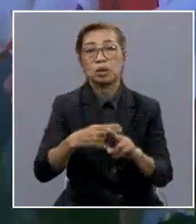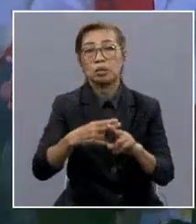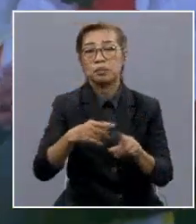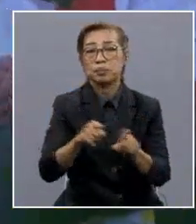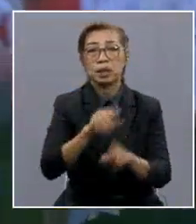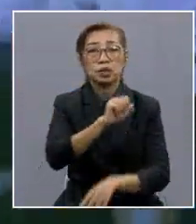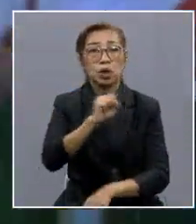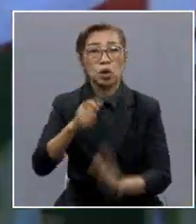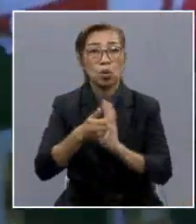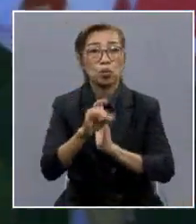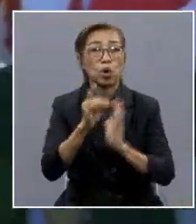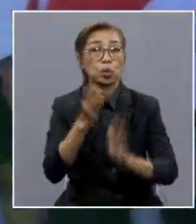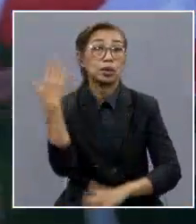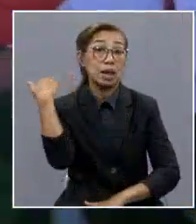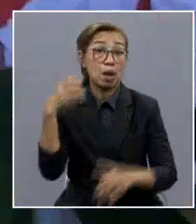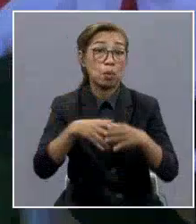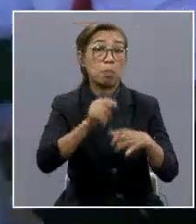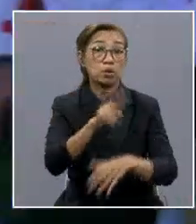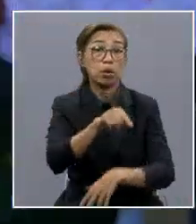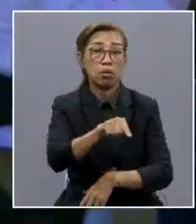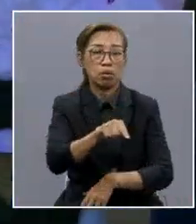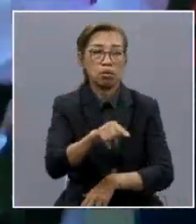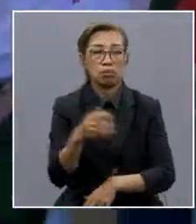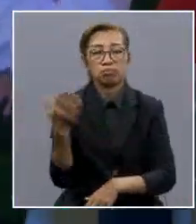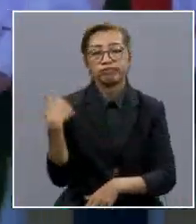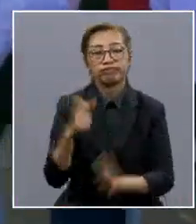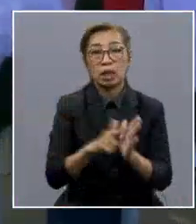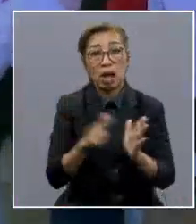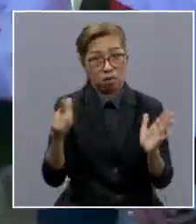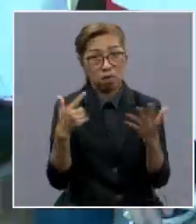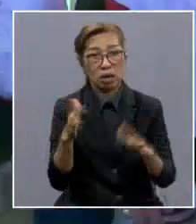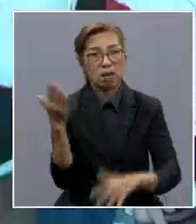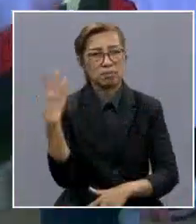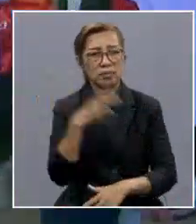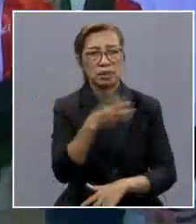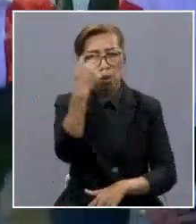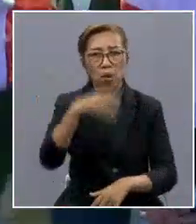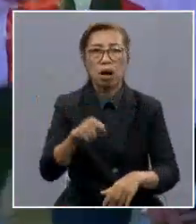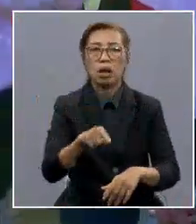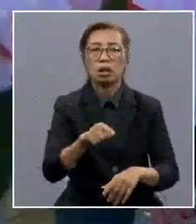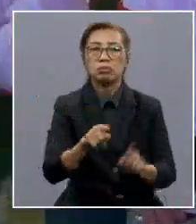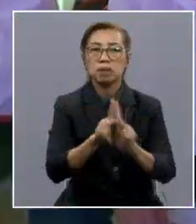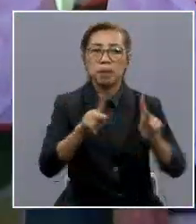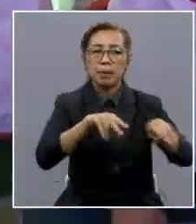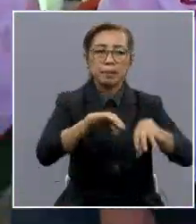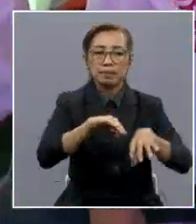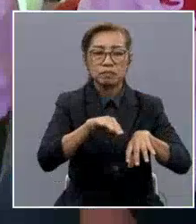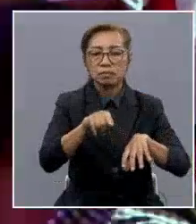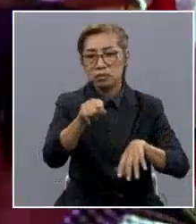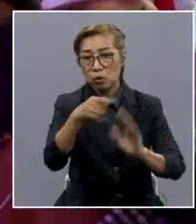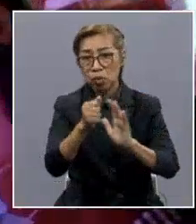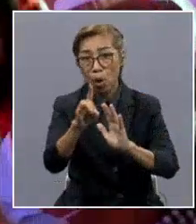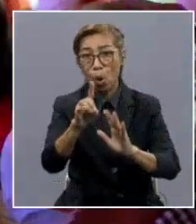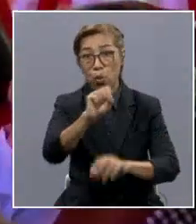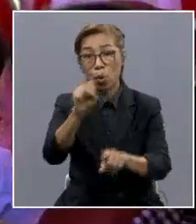อดีตส.ส.อุดรธานีจากเพื่อไทยล่าสุดก็เพิ่งลาออกจากพรรคนะครับหลังแกนนำเพื่อไทยตัดสินใจไม่ส่งเจ้าตัวลงสมัครส.ส.